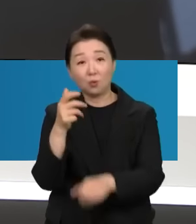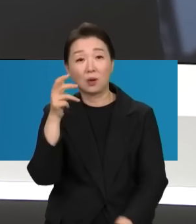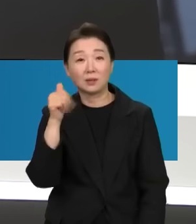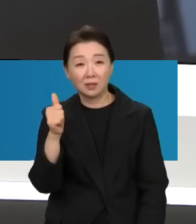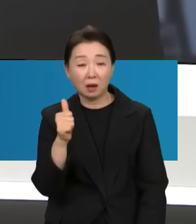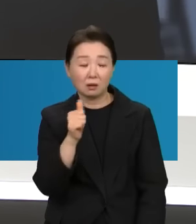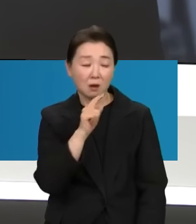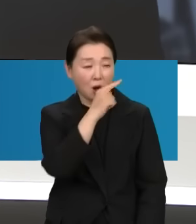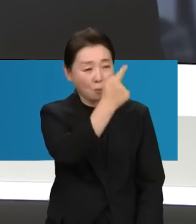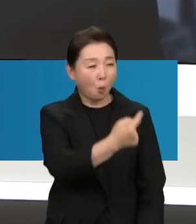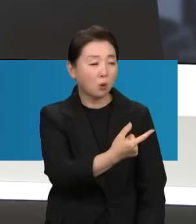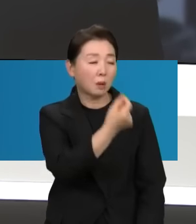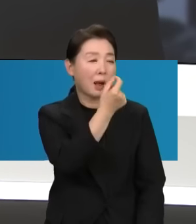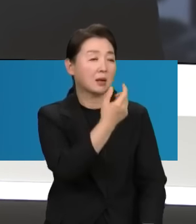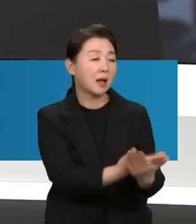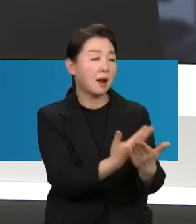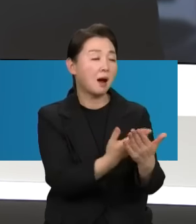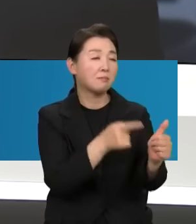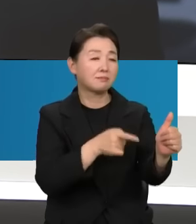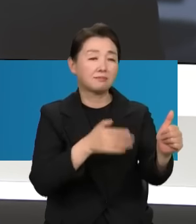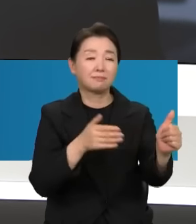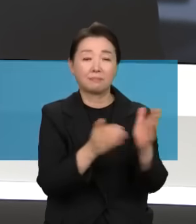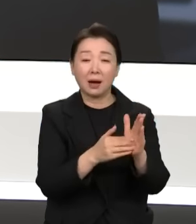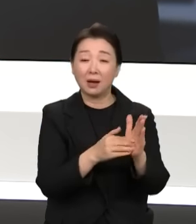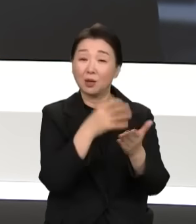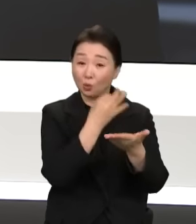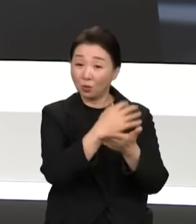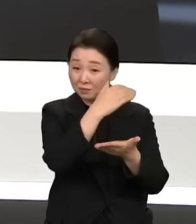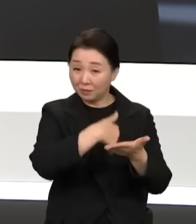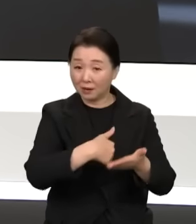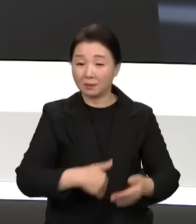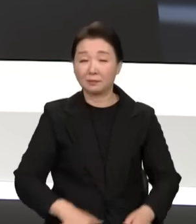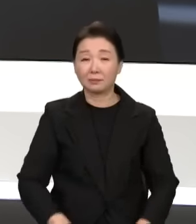보고서 빨리 달라고 재촉하는 녹취가 나왔습니다. 강버드 기자입니다.